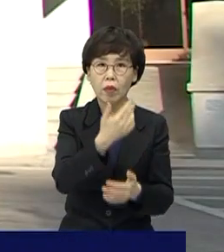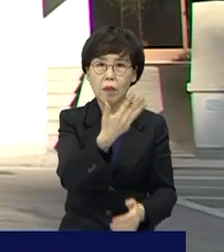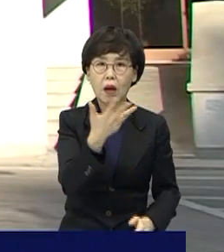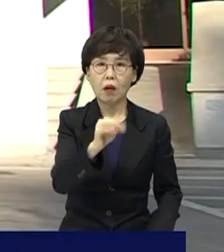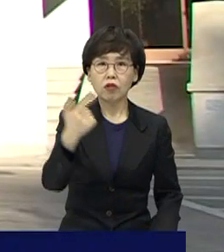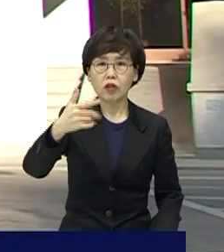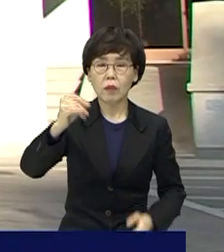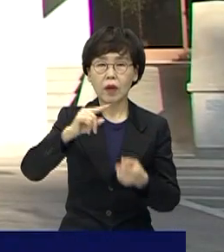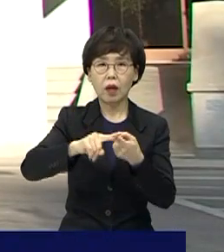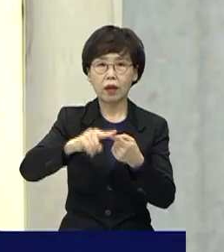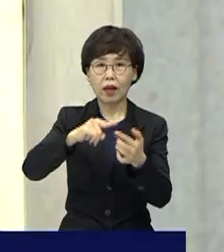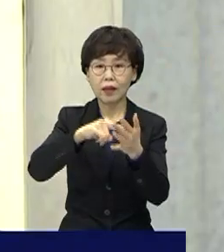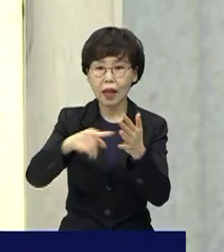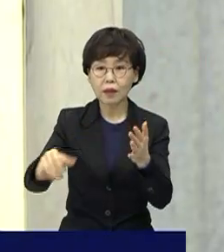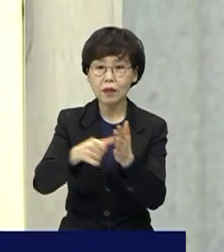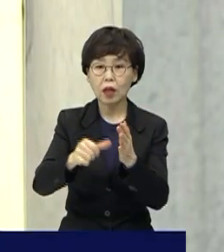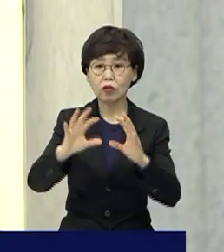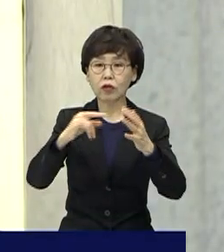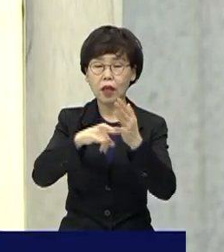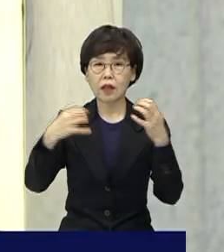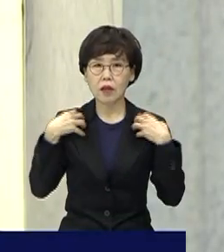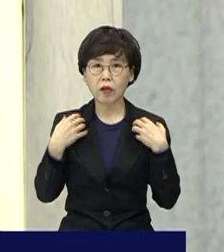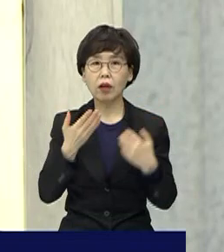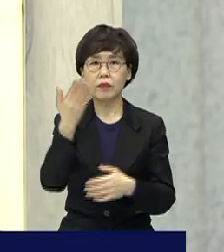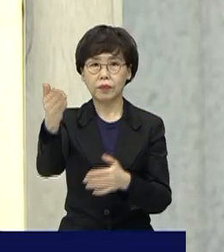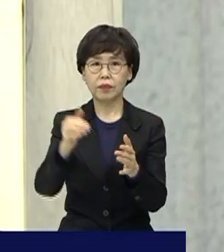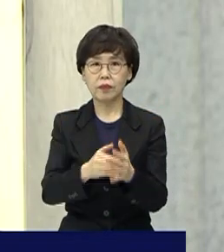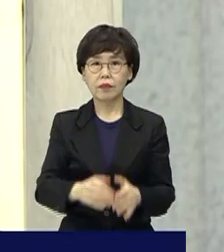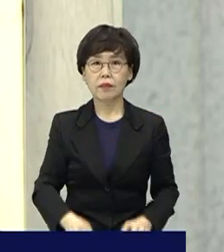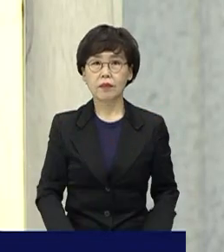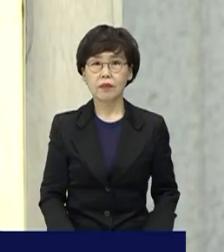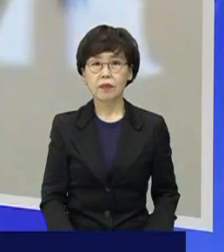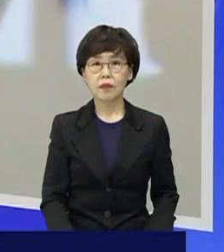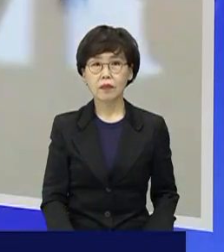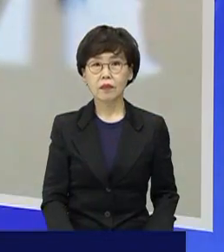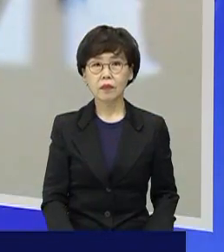6천만 원에 대한 과세 자료를 국세청에 통보했습니다.